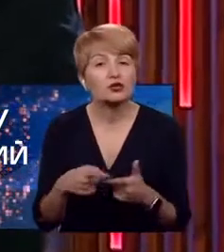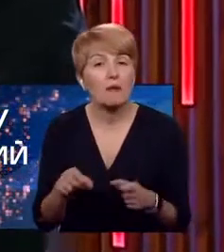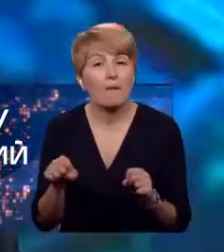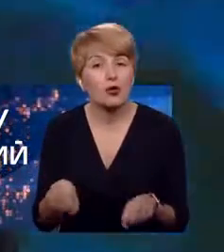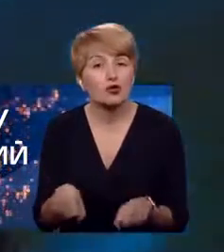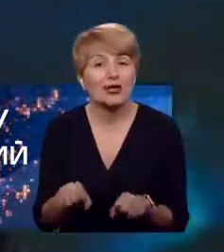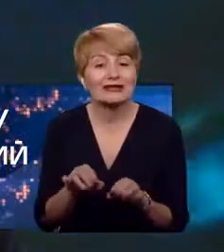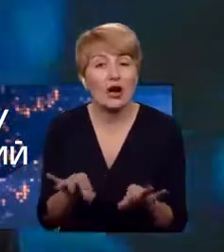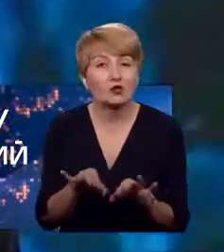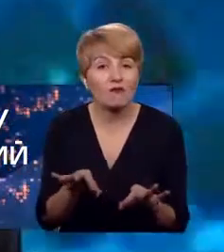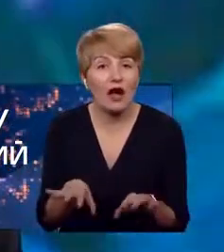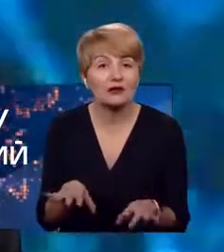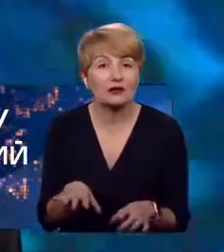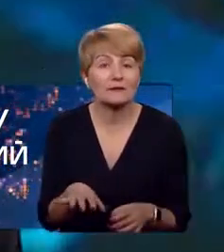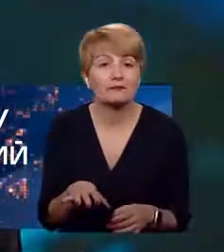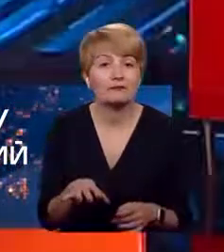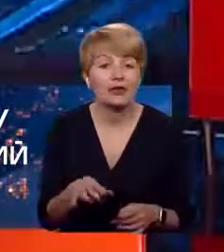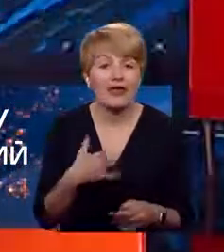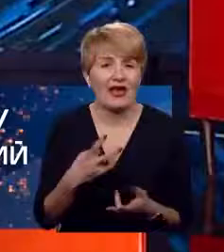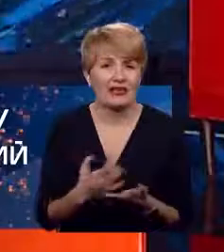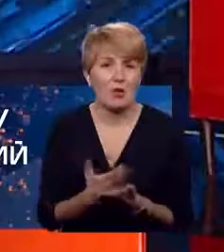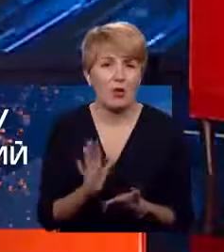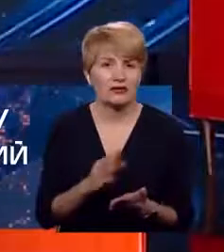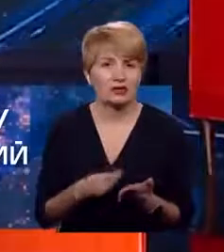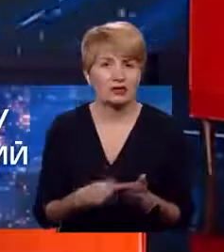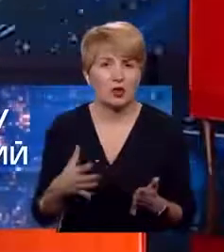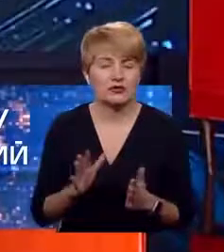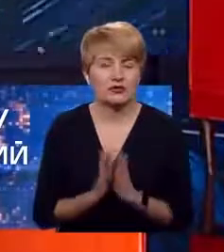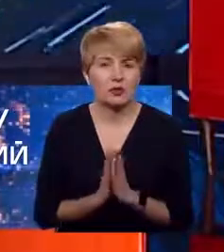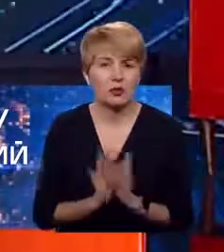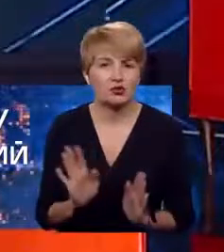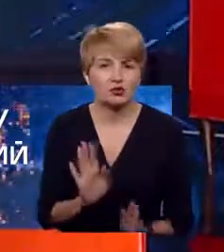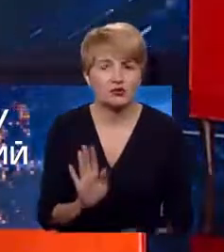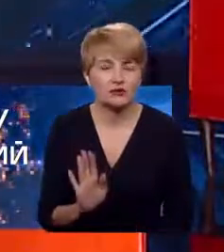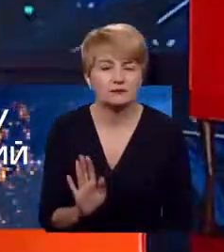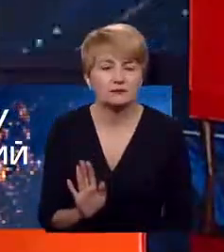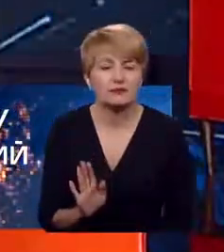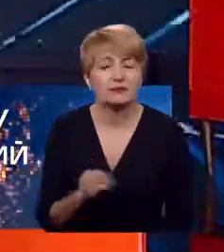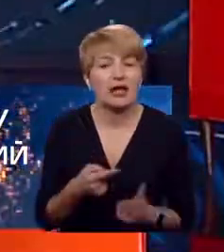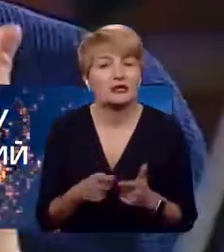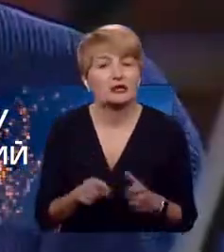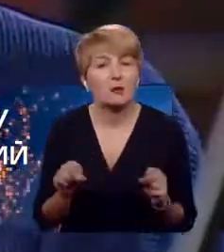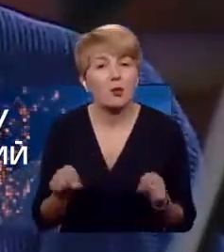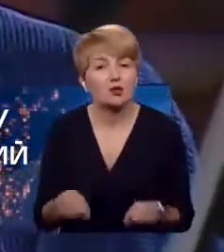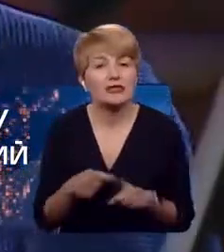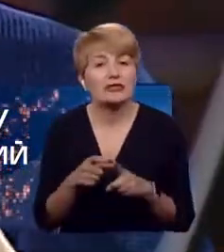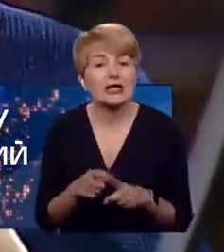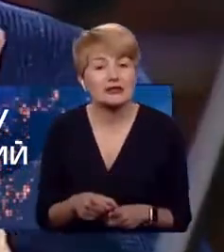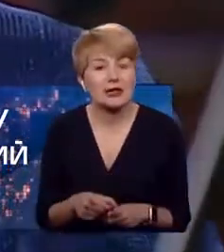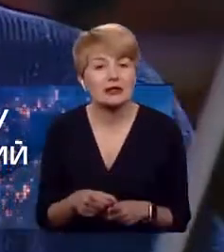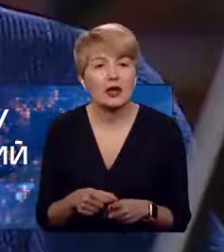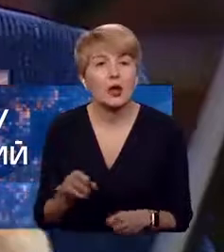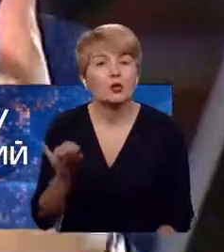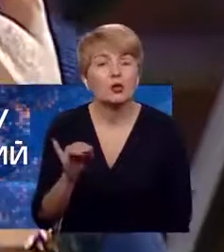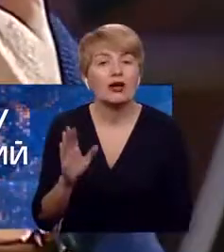трактувати те, що... Я не політичні оцінки прошу від вас. Чи можна сказати, що